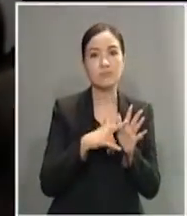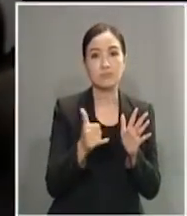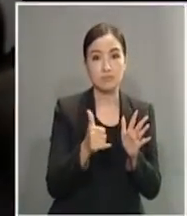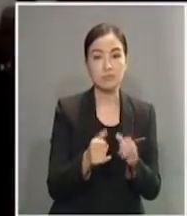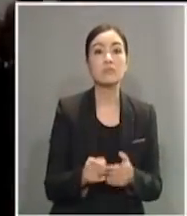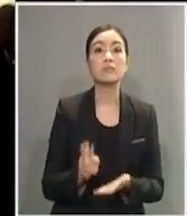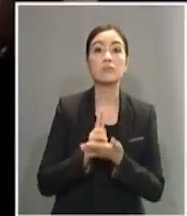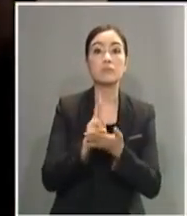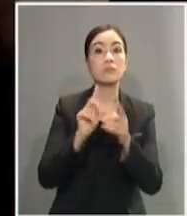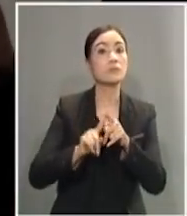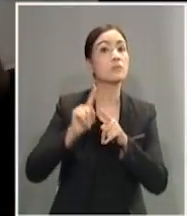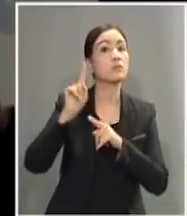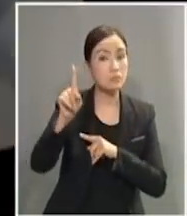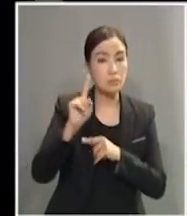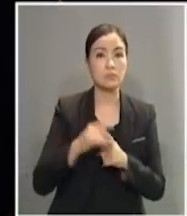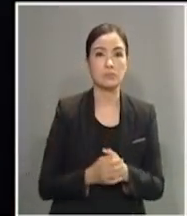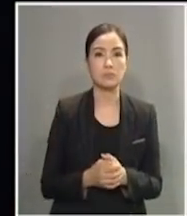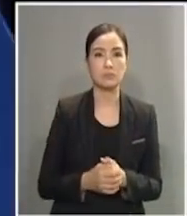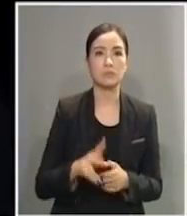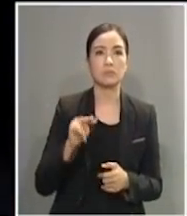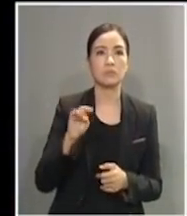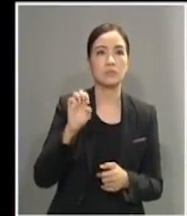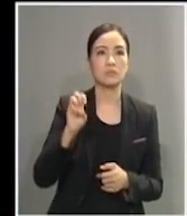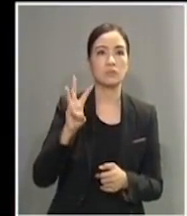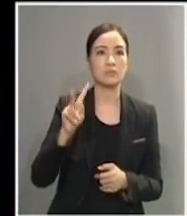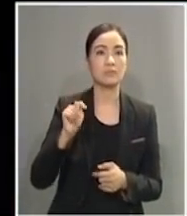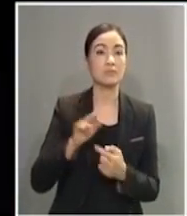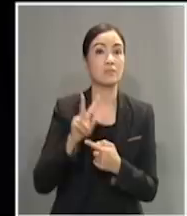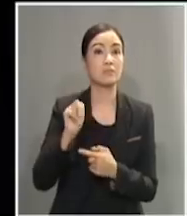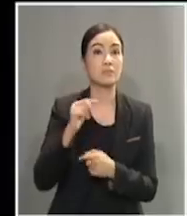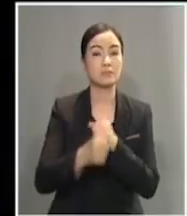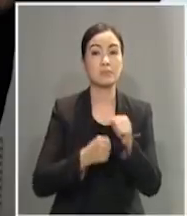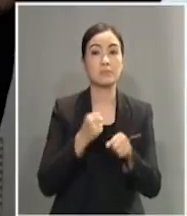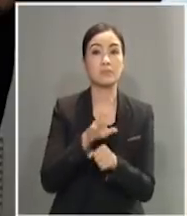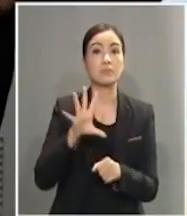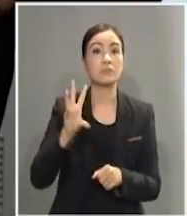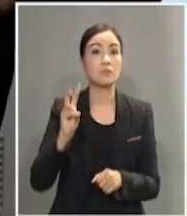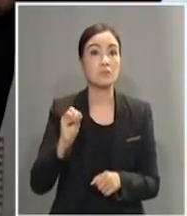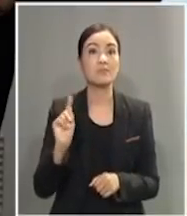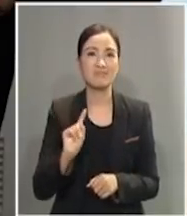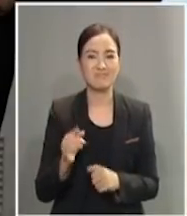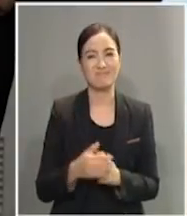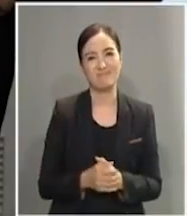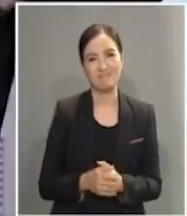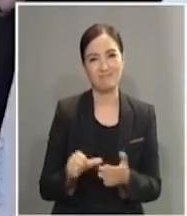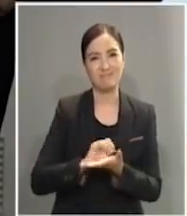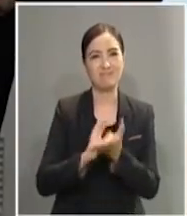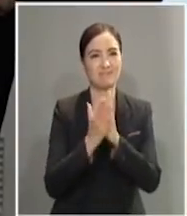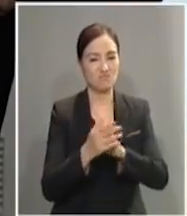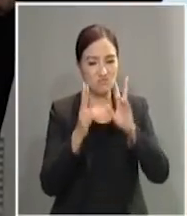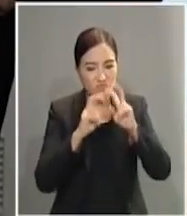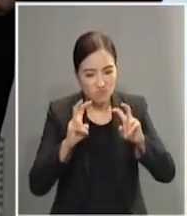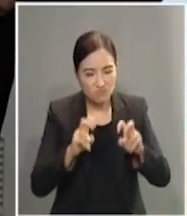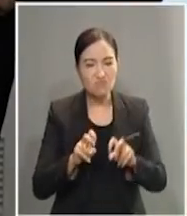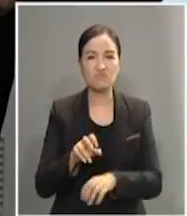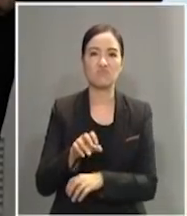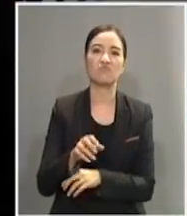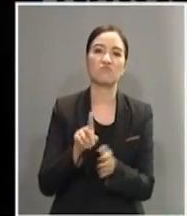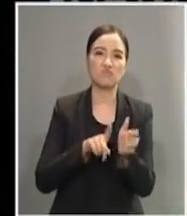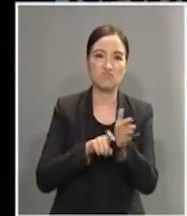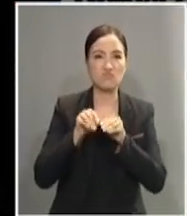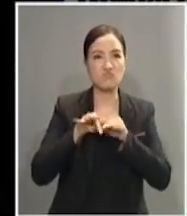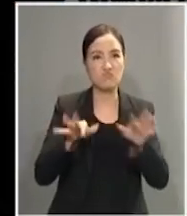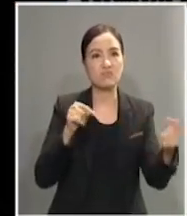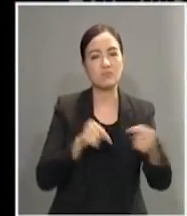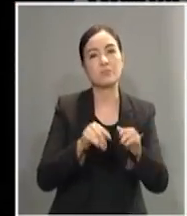นะเลิศรางวัลนิวตันสำหรับประเทศไทย2560คือผลงานวิจัยเรื่องการปรับปรุงการวินิจฉัยโรคทางพันธุกรรมที่หายาก